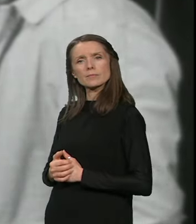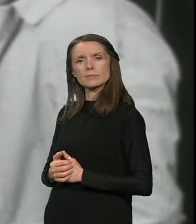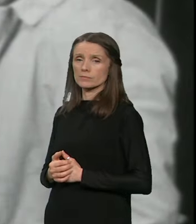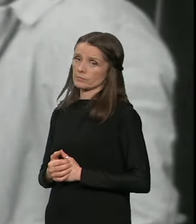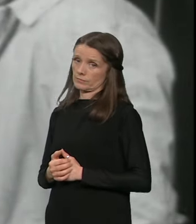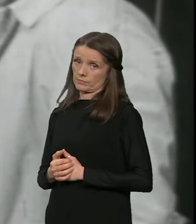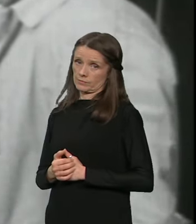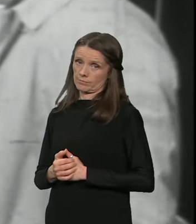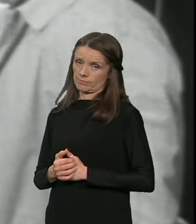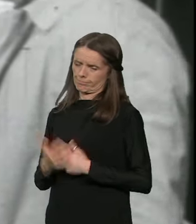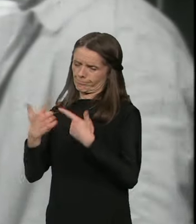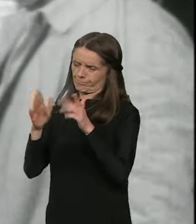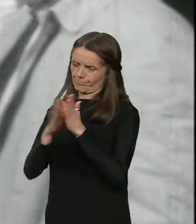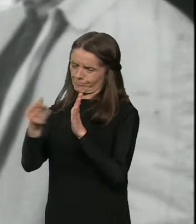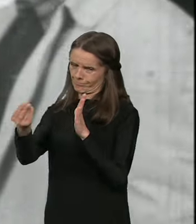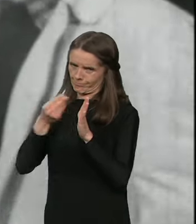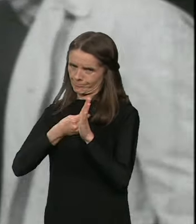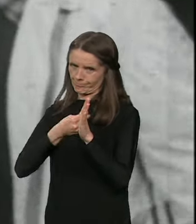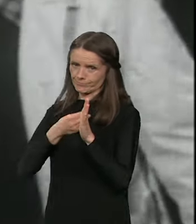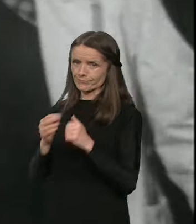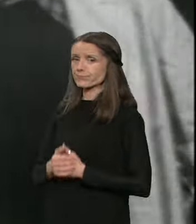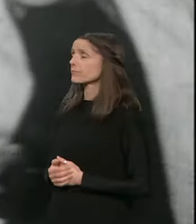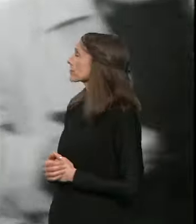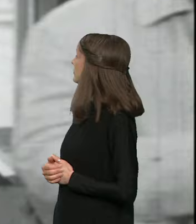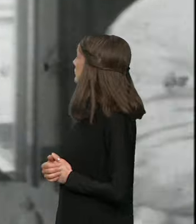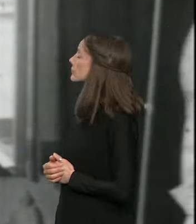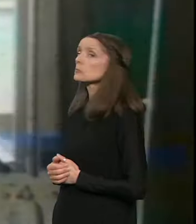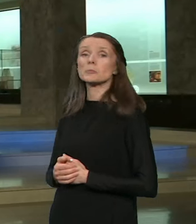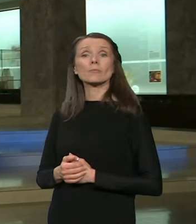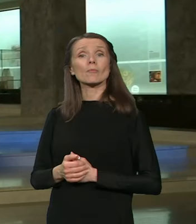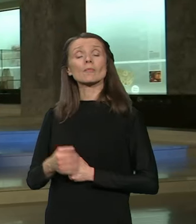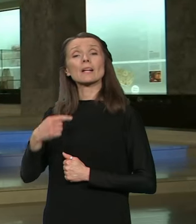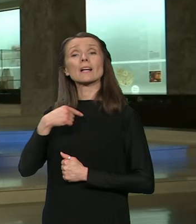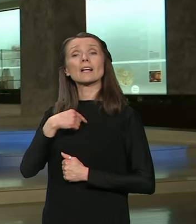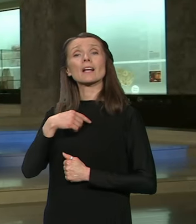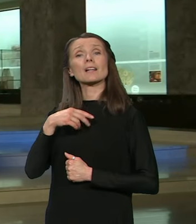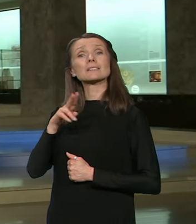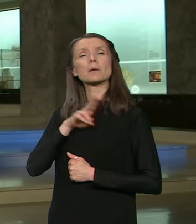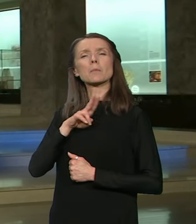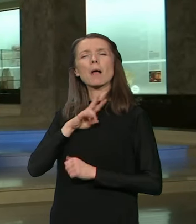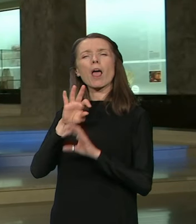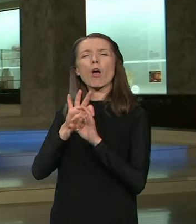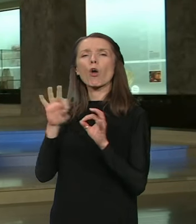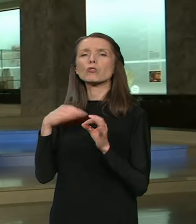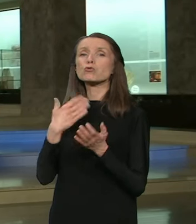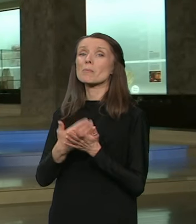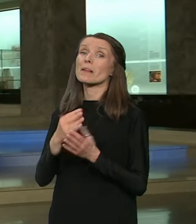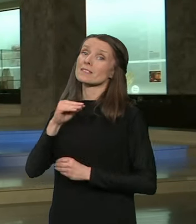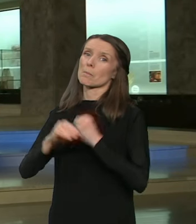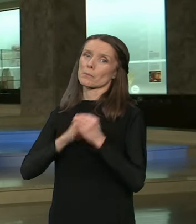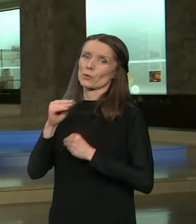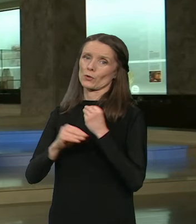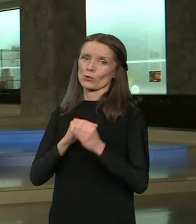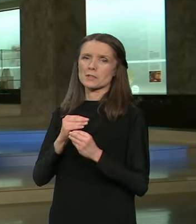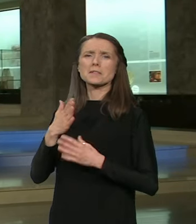Sa vašim dopuštenjem. Imala sam dobru podlogu, kako da kažem, u porodici. Nas je, mala